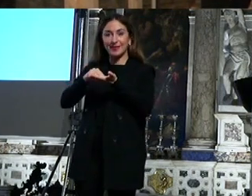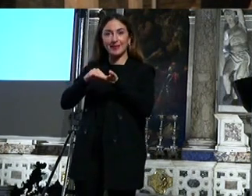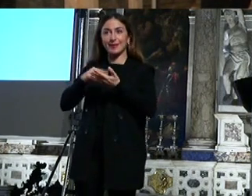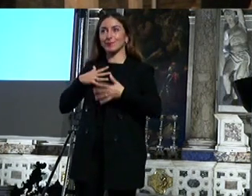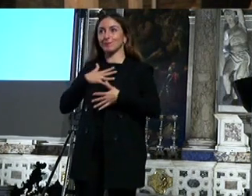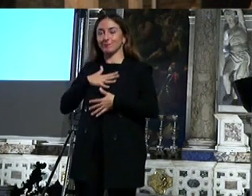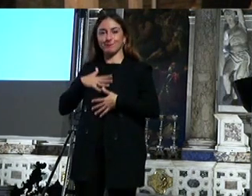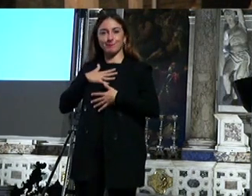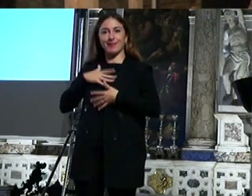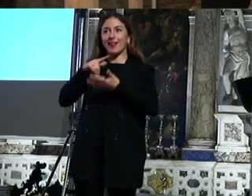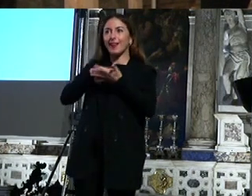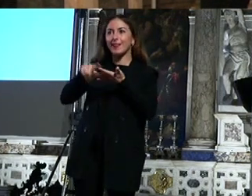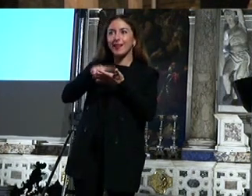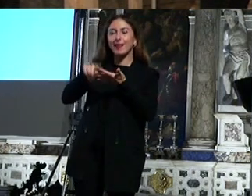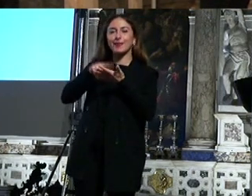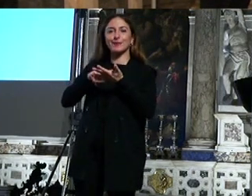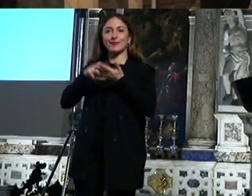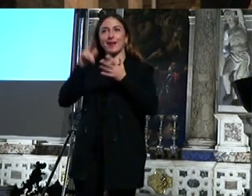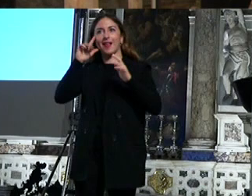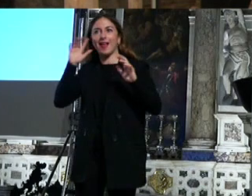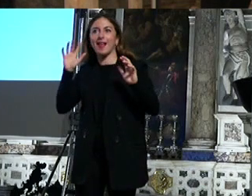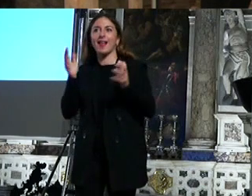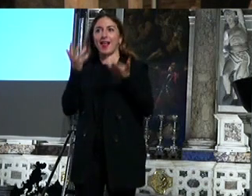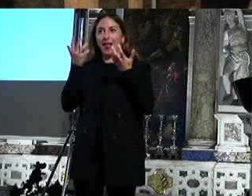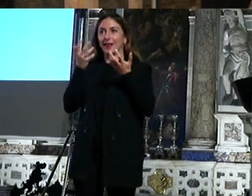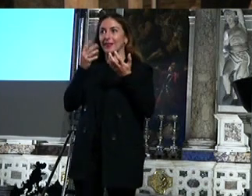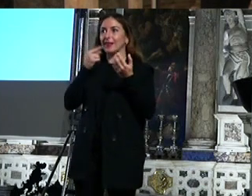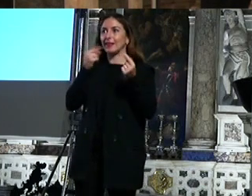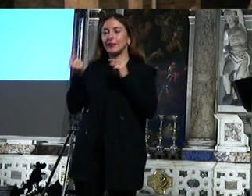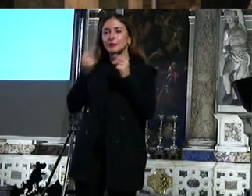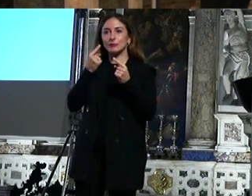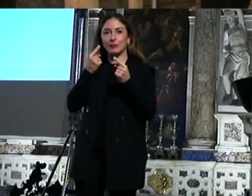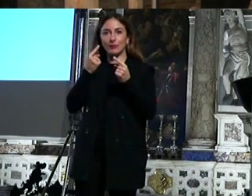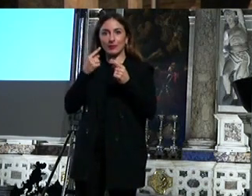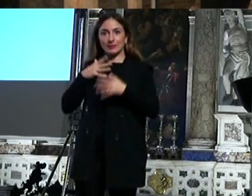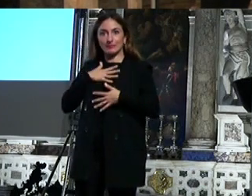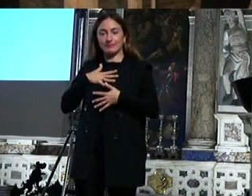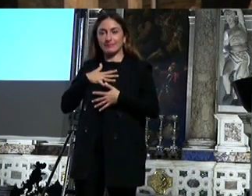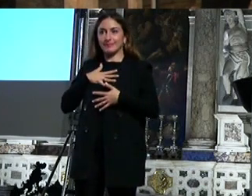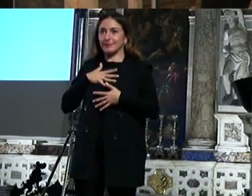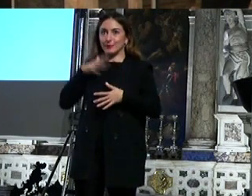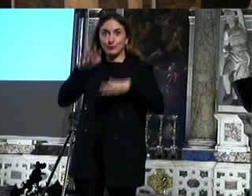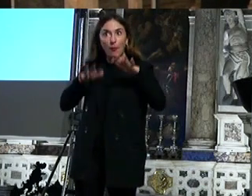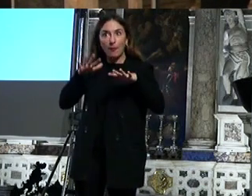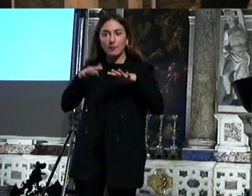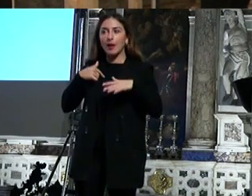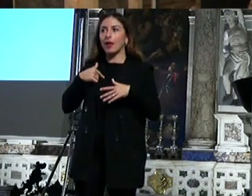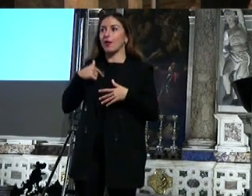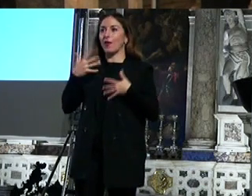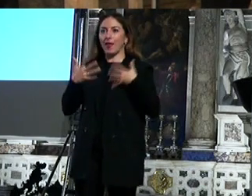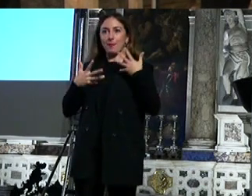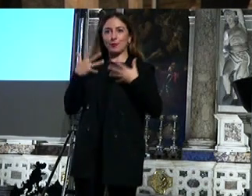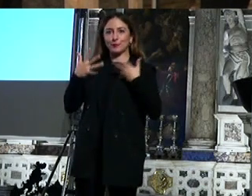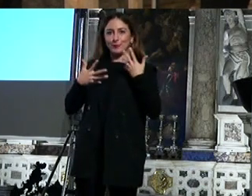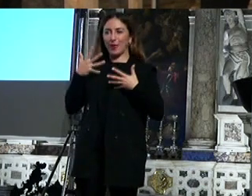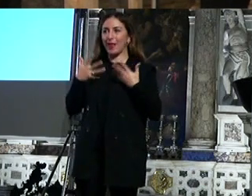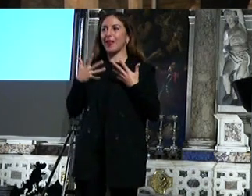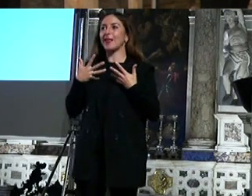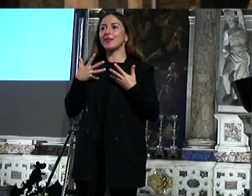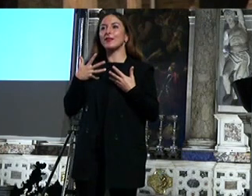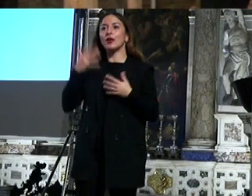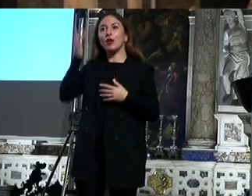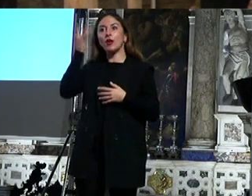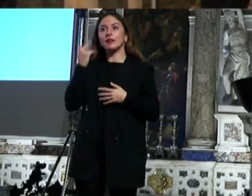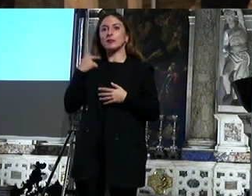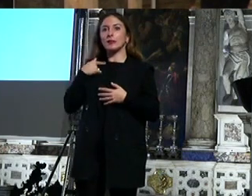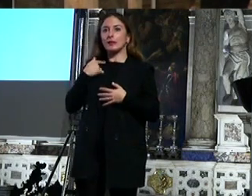godere della letteratura, a godere dell'arte, a godere dei discorsi. Siccome sono molto emozionato e l'emozione poi rischia di